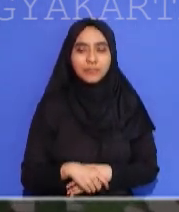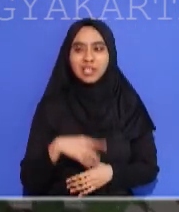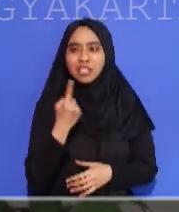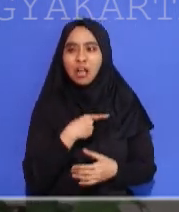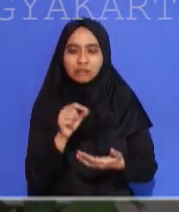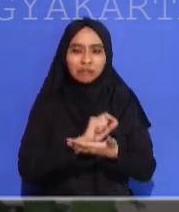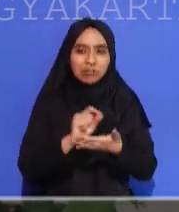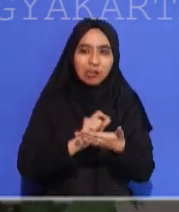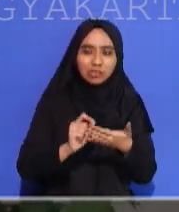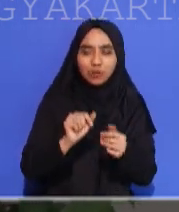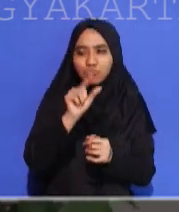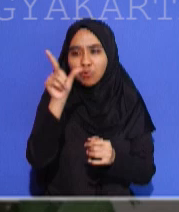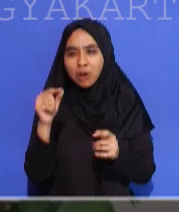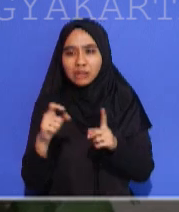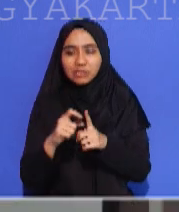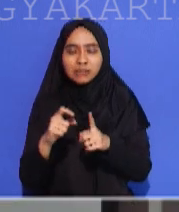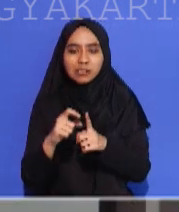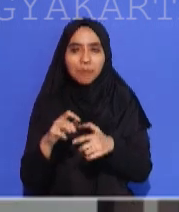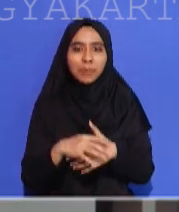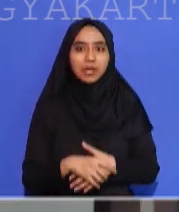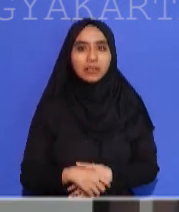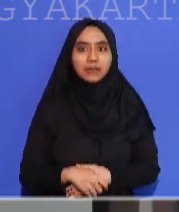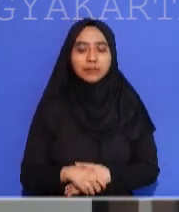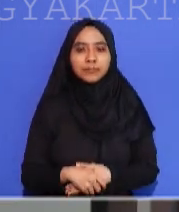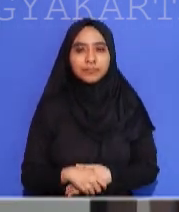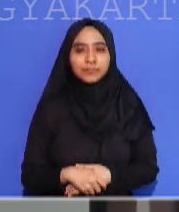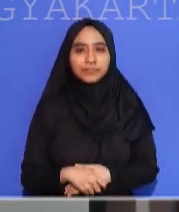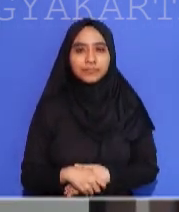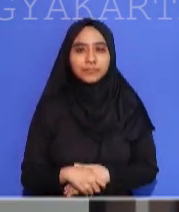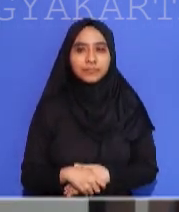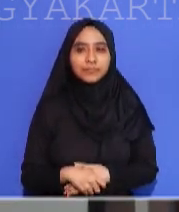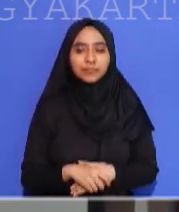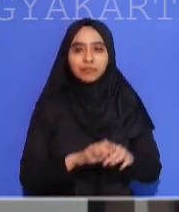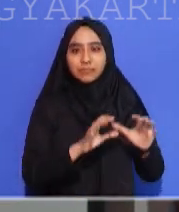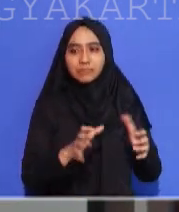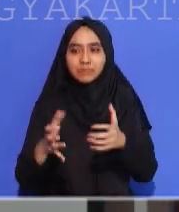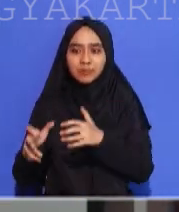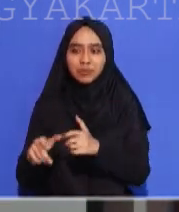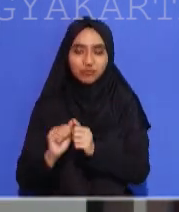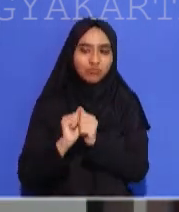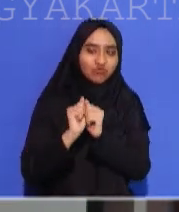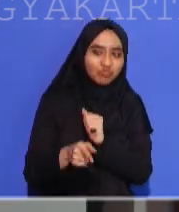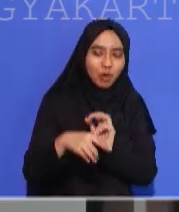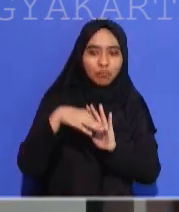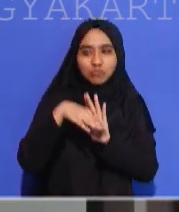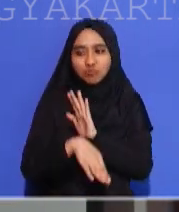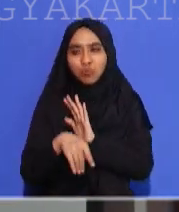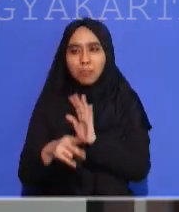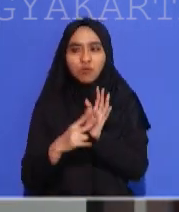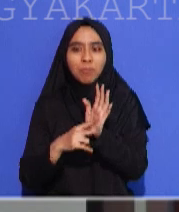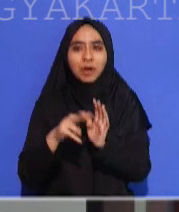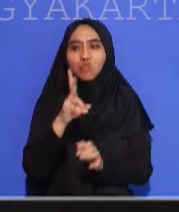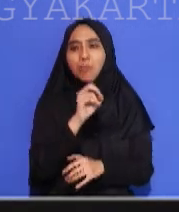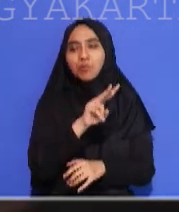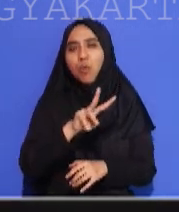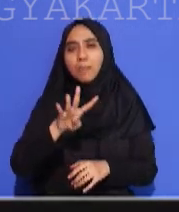nanti di bulan Desember Heru mengatakan komoditas dominan penyumbang inflasi pada November 2024 secara